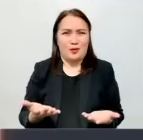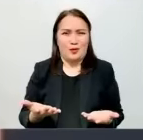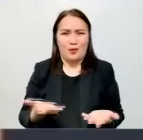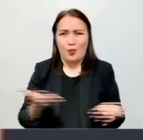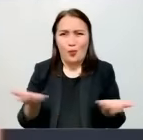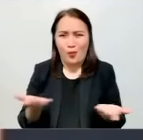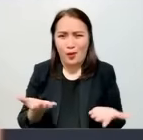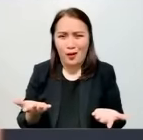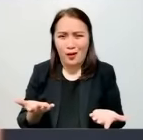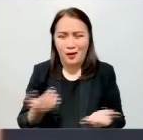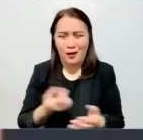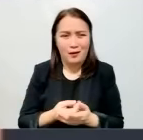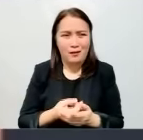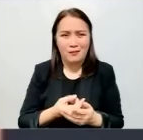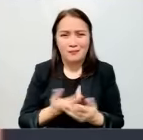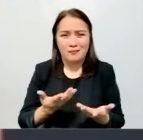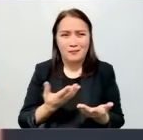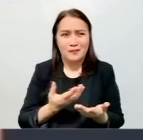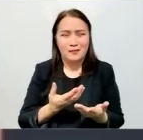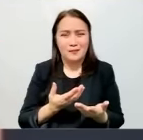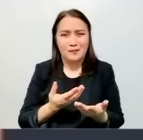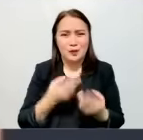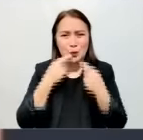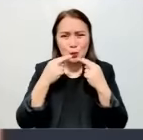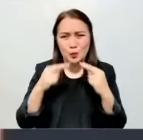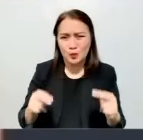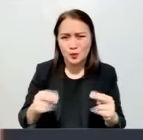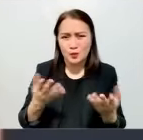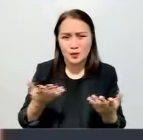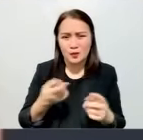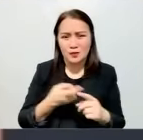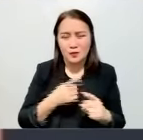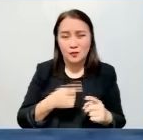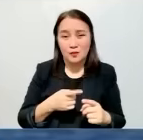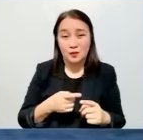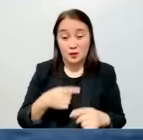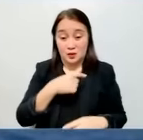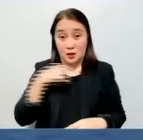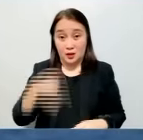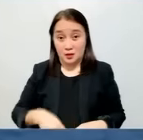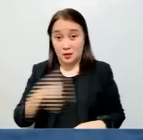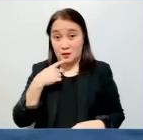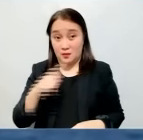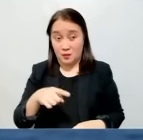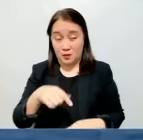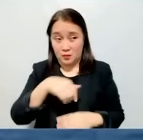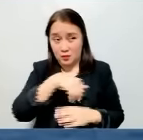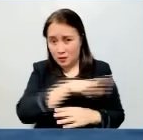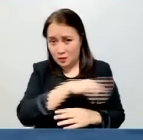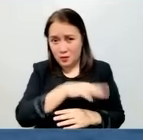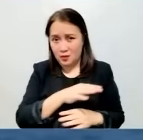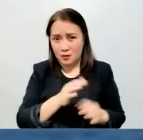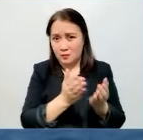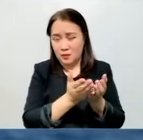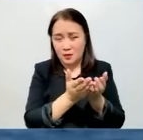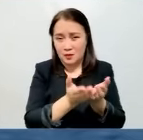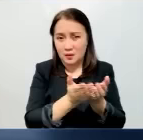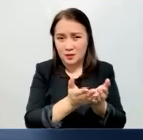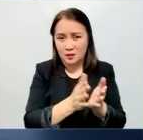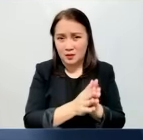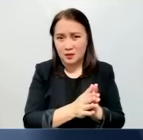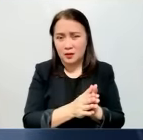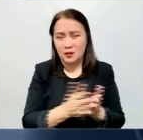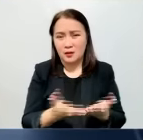statement galing from China na itinaboy daw nila yung BFAR. What's alarming about this is ang source nito ay hindi